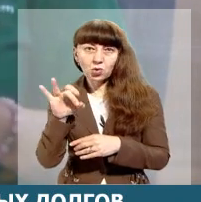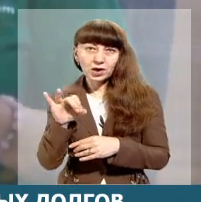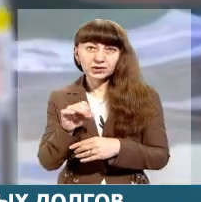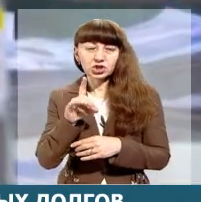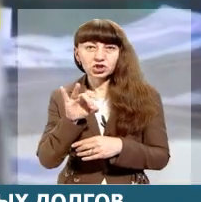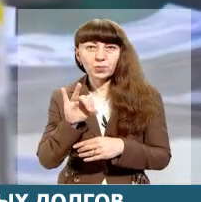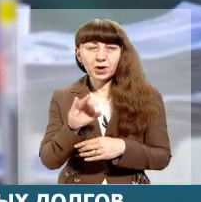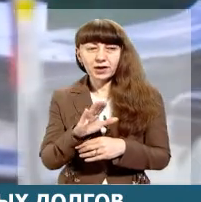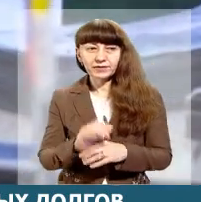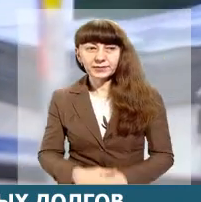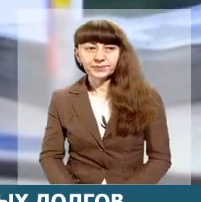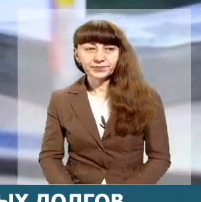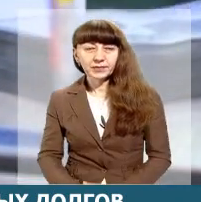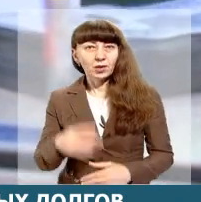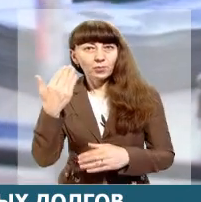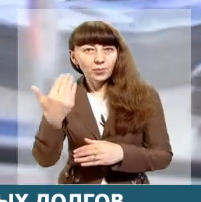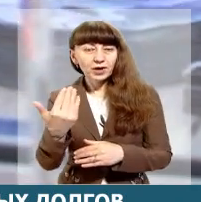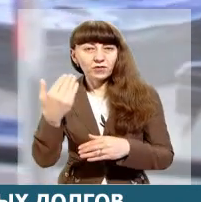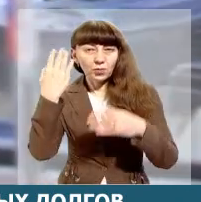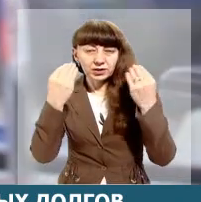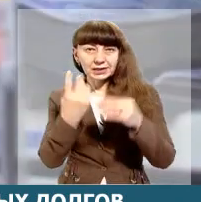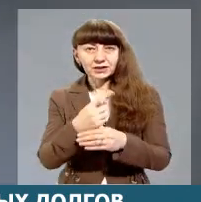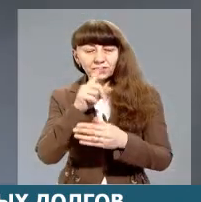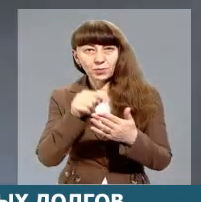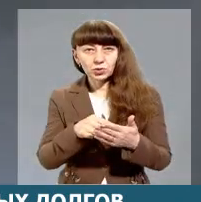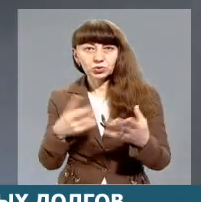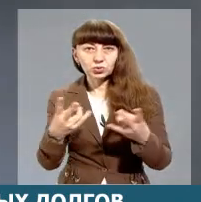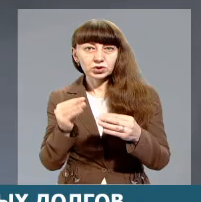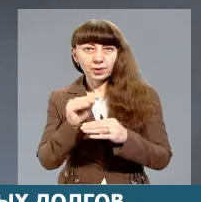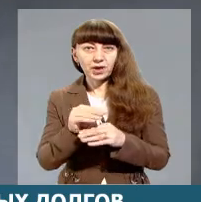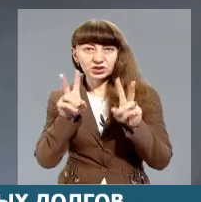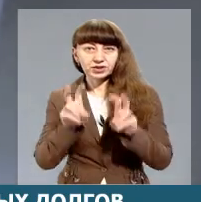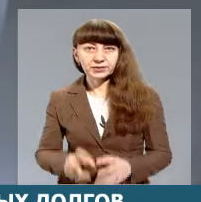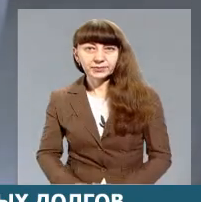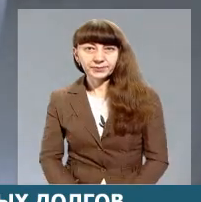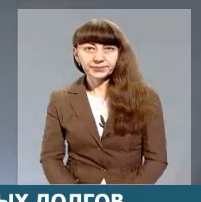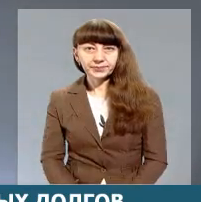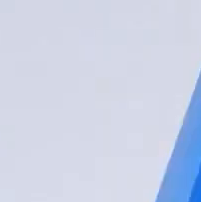Эшимбаев на заседании Сената. По его мнению, этот вопрос нужно рассмотреть дополнительно.